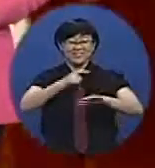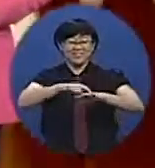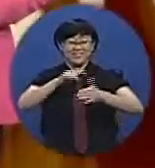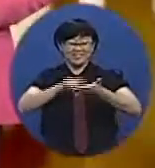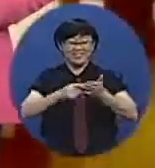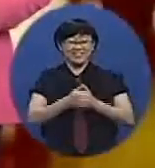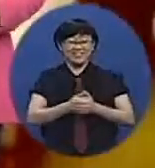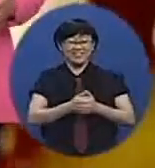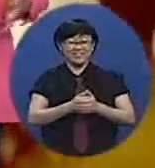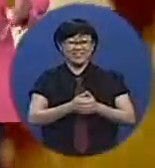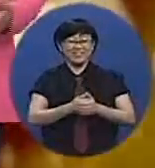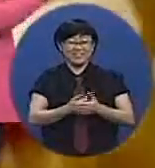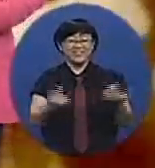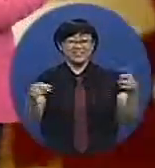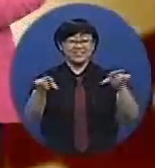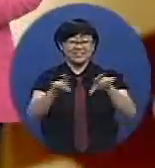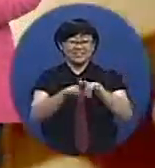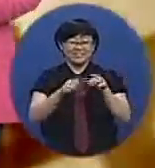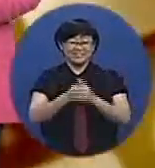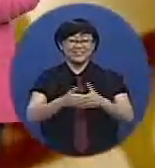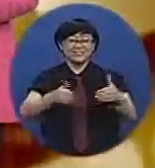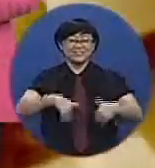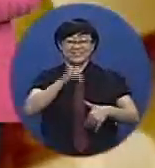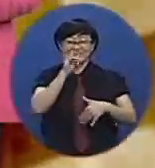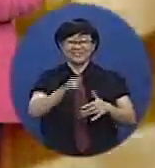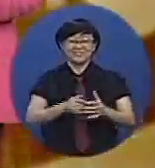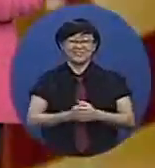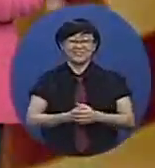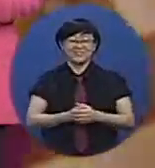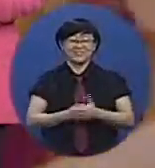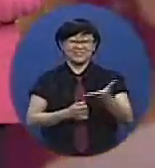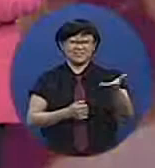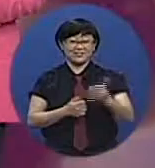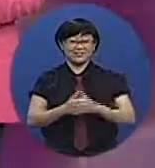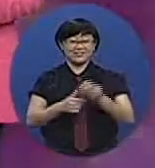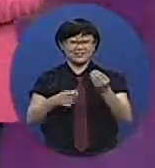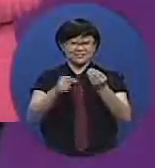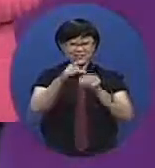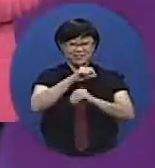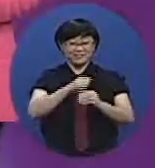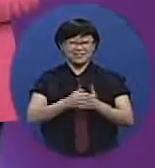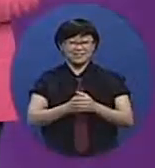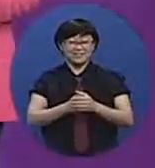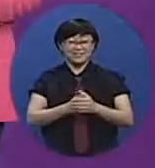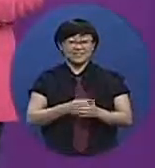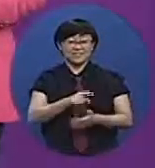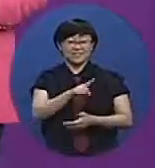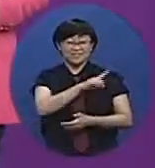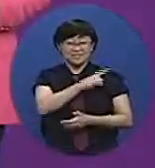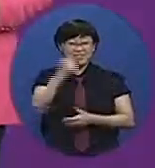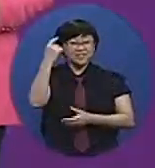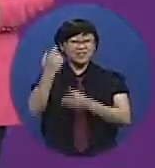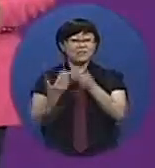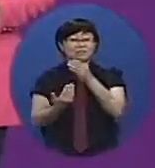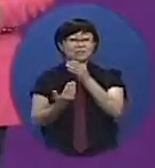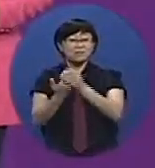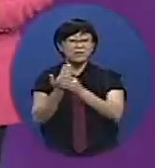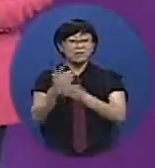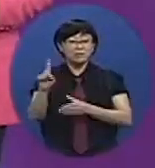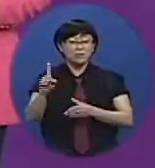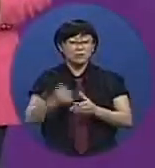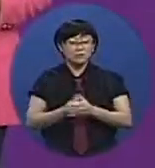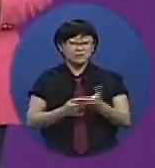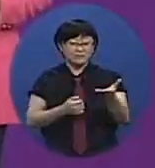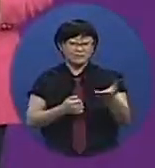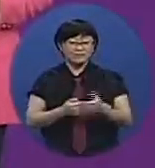마음이. 그렇죠. 같이 들떠 있죠. 예, 예, 예. 그런데 추석 그러면은 가장 생각나는 게 뭐가